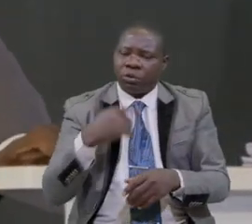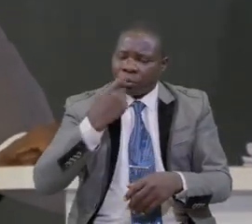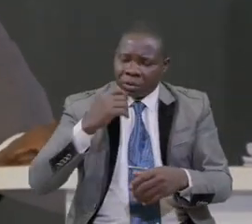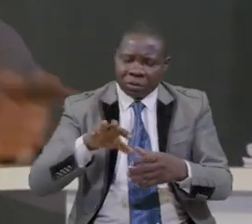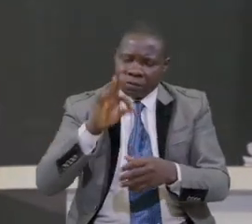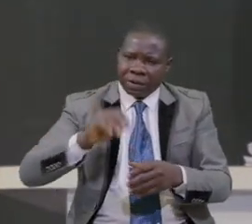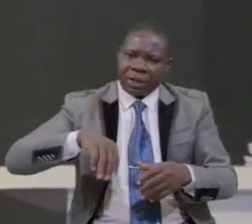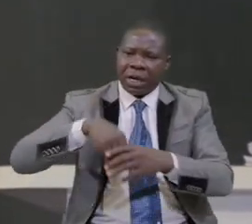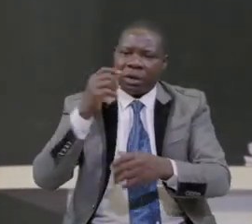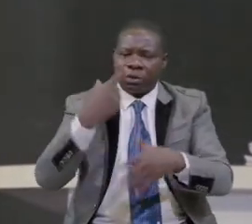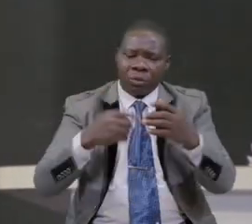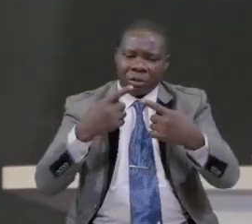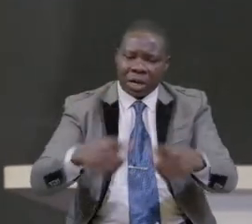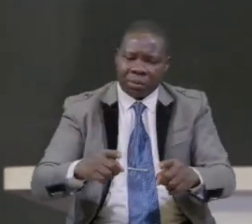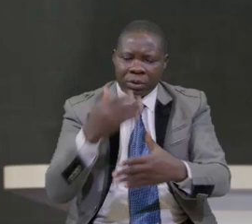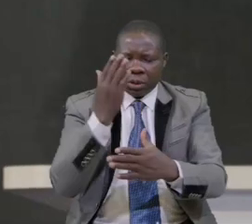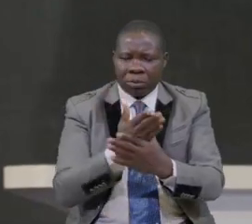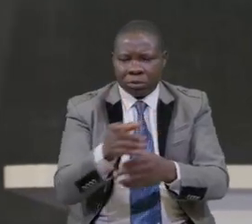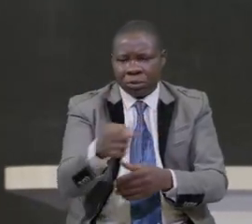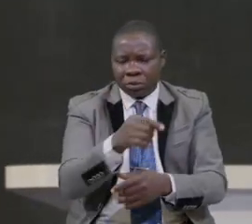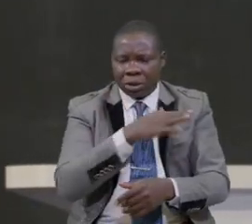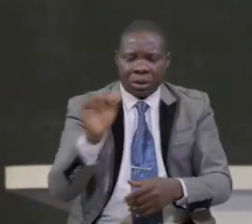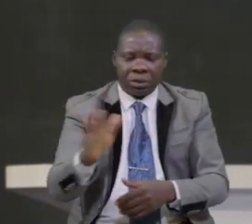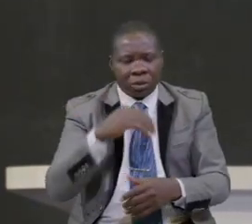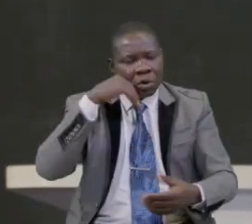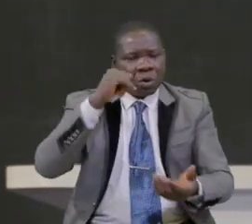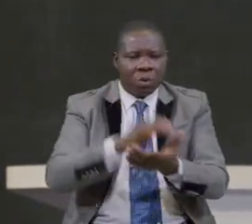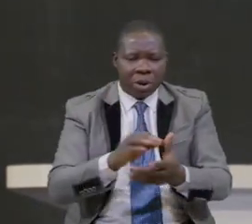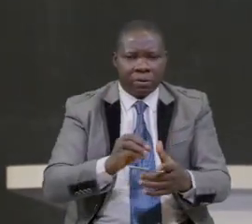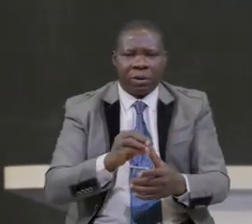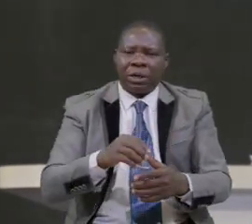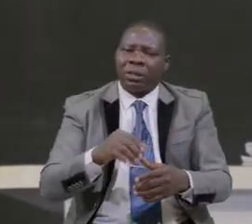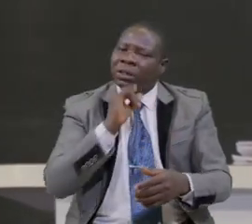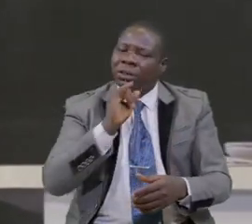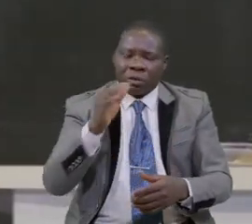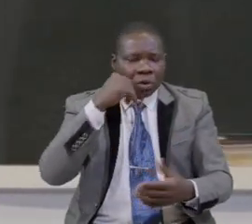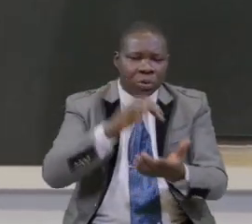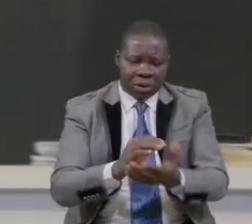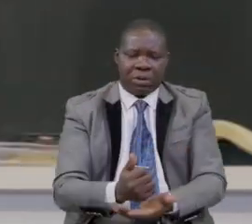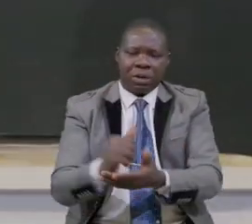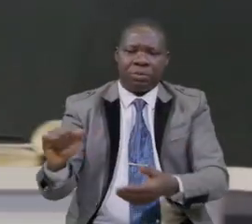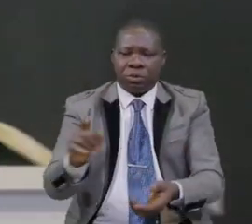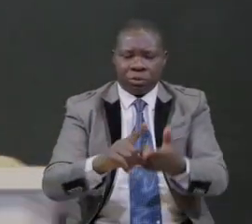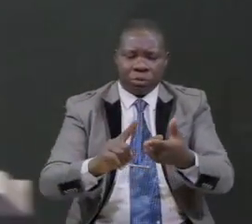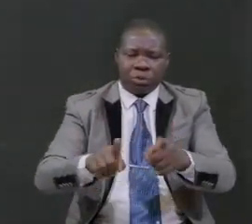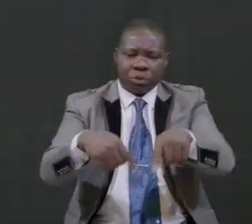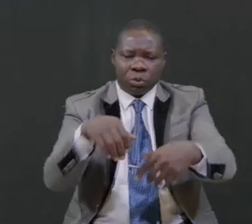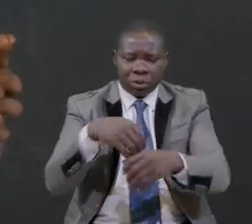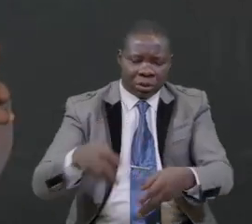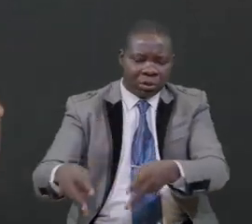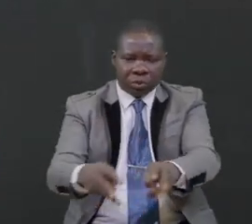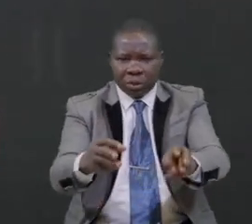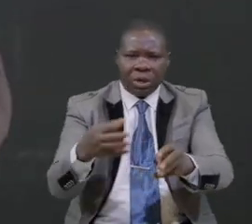ton épouse. Est-ce que ton épouse t'aide à aller dans la direction